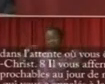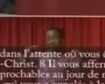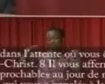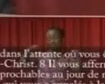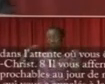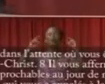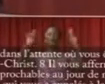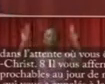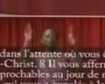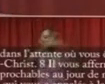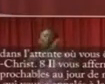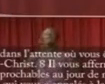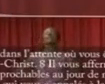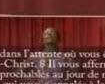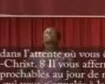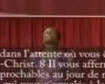Jésus-Christ.